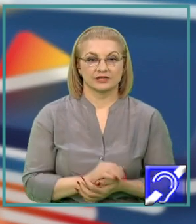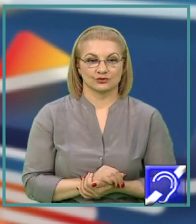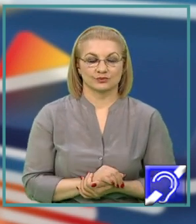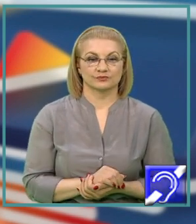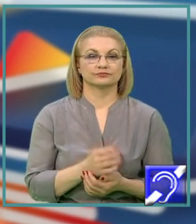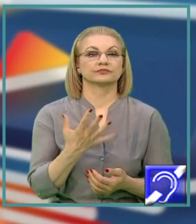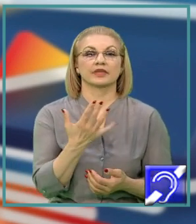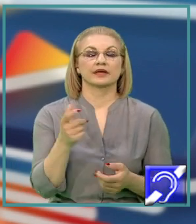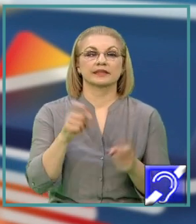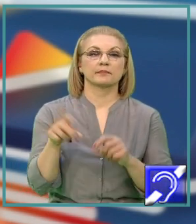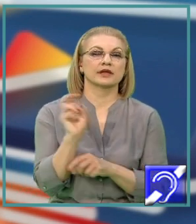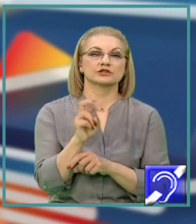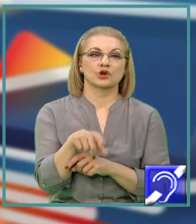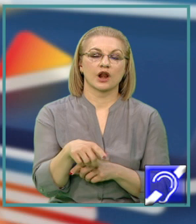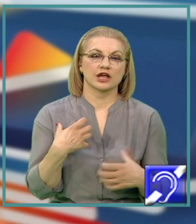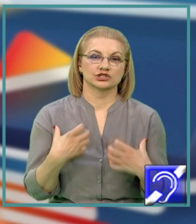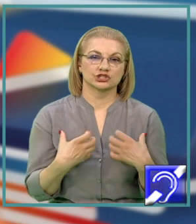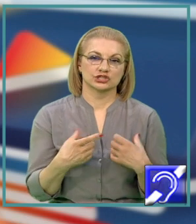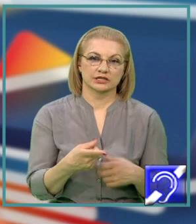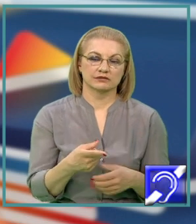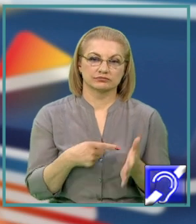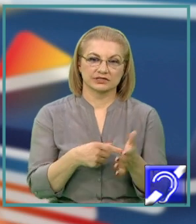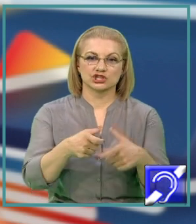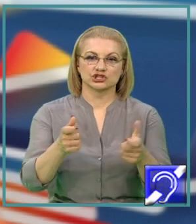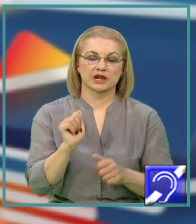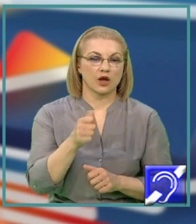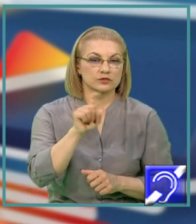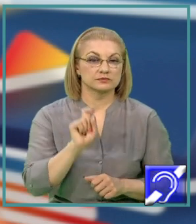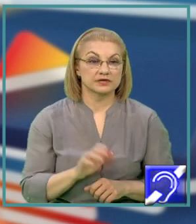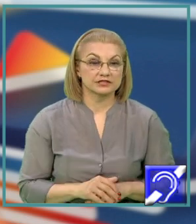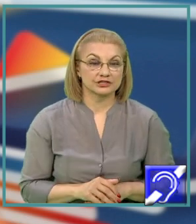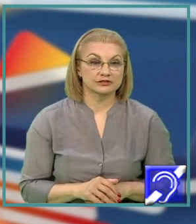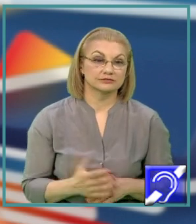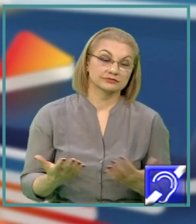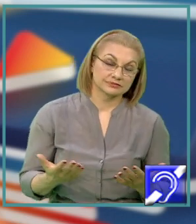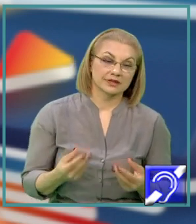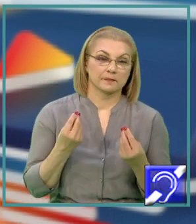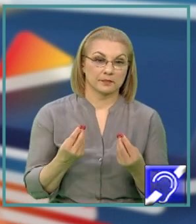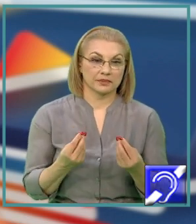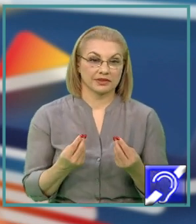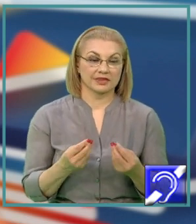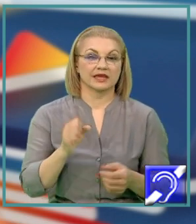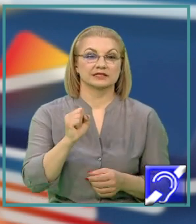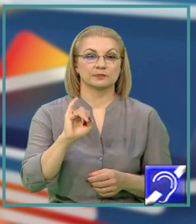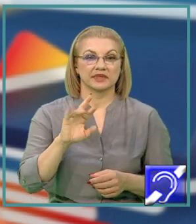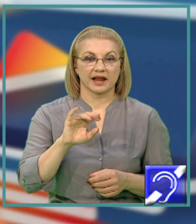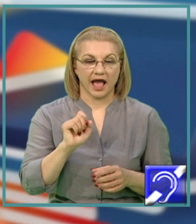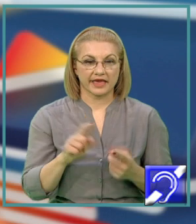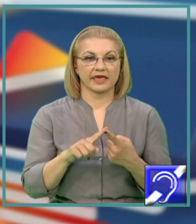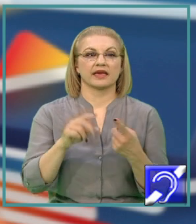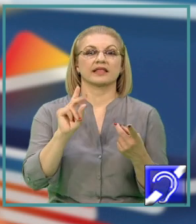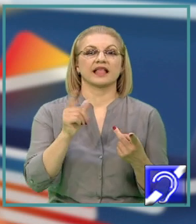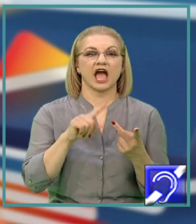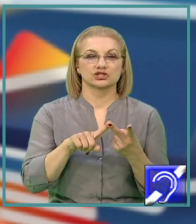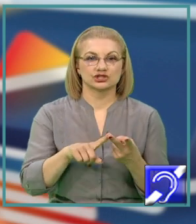Câte personaje participă la acțiunea prezentată în scena 11? Foarte bine ați răspuns. Spirache, Dacia